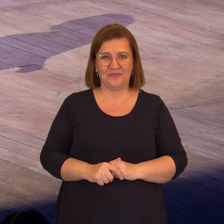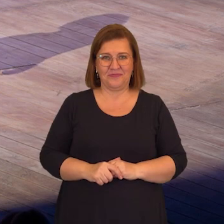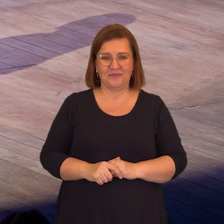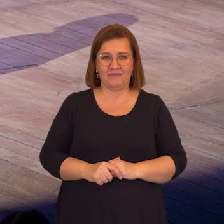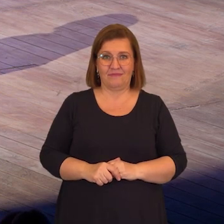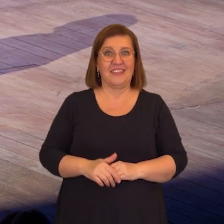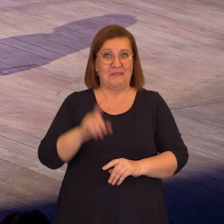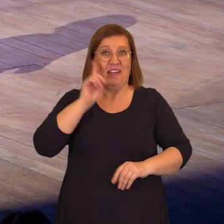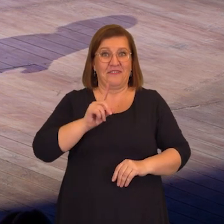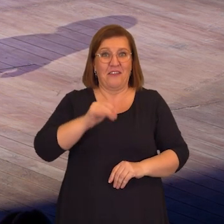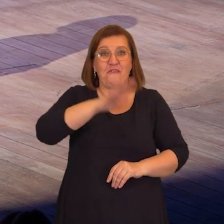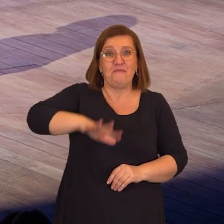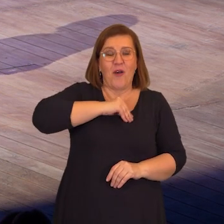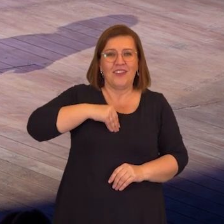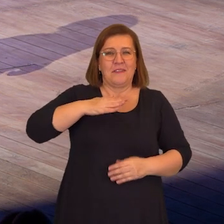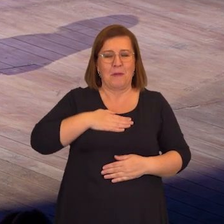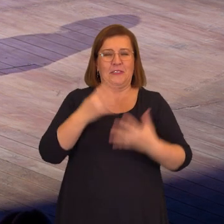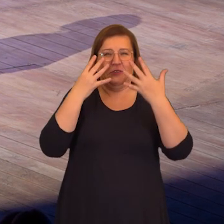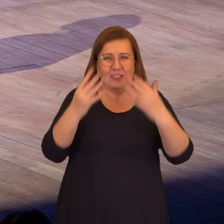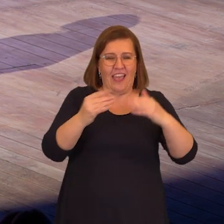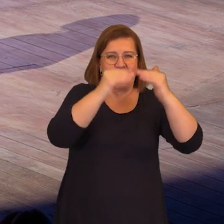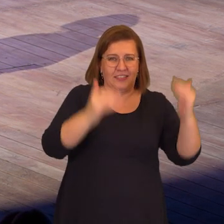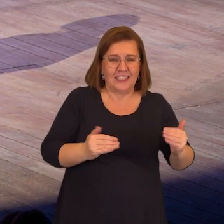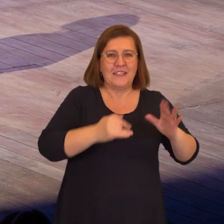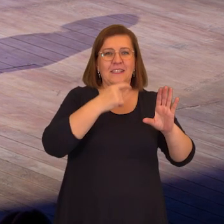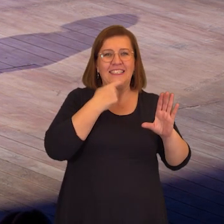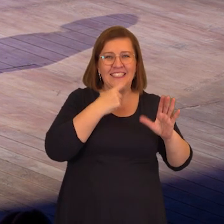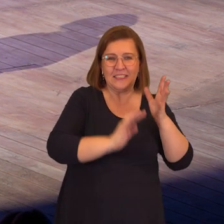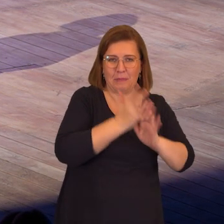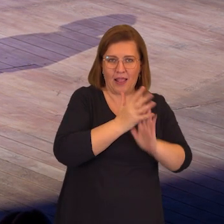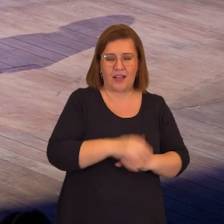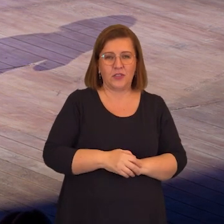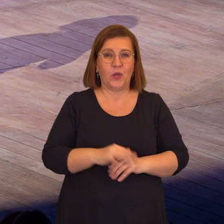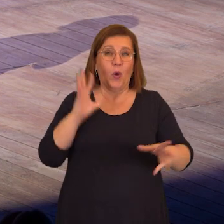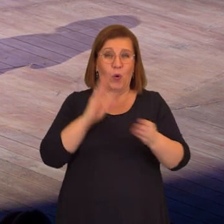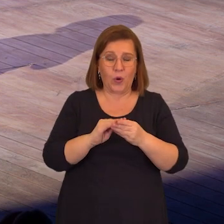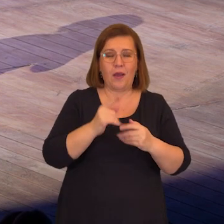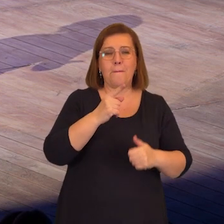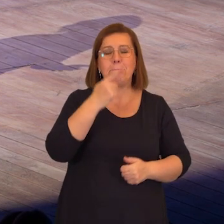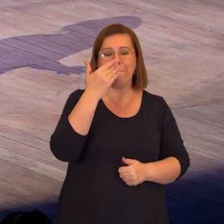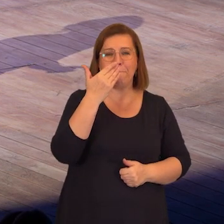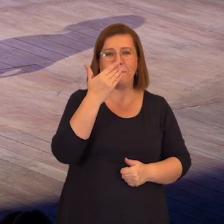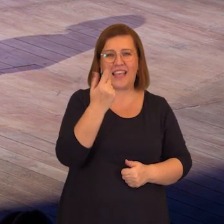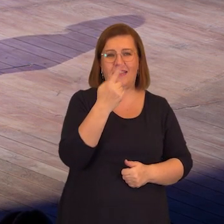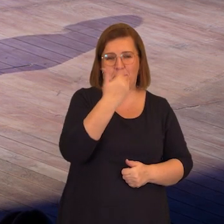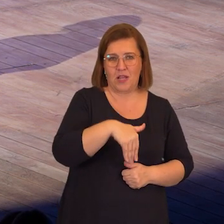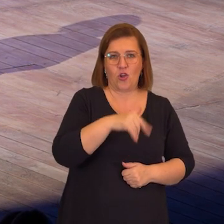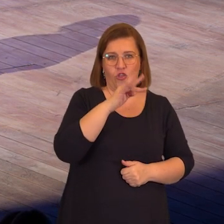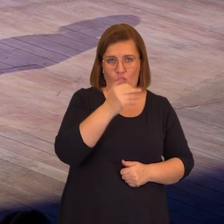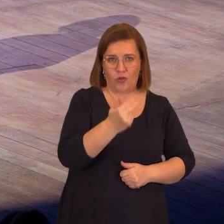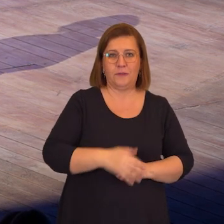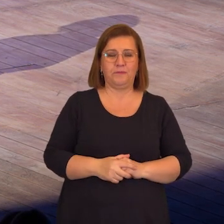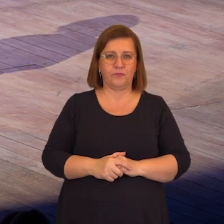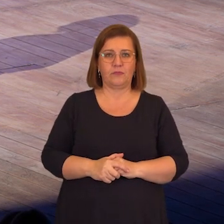Mamy 9 spalarni i spalamy ponad 1 000 000 ton. Dodatkowo ci sami Niemcy, o których przed